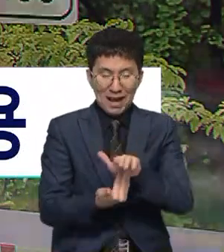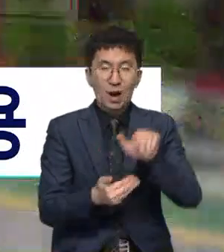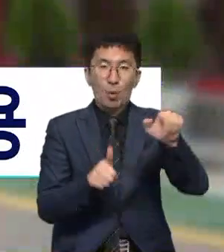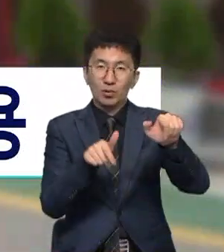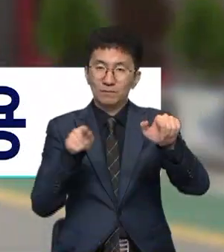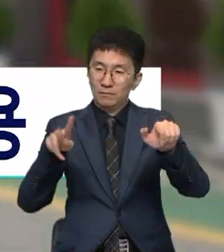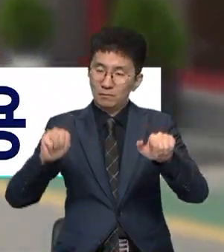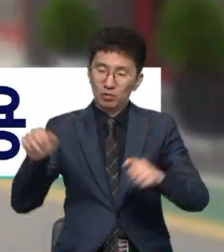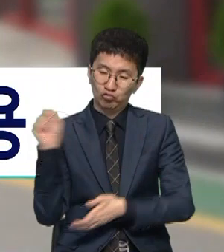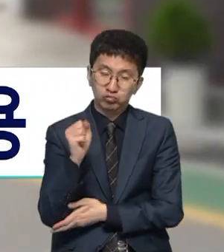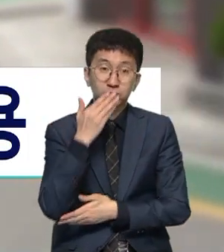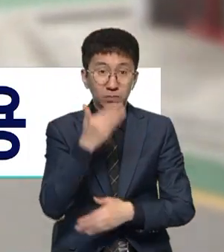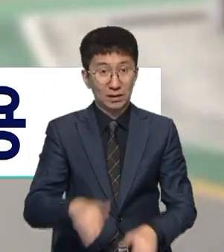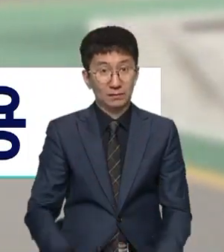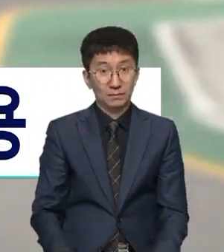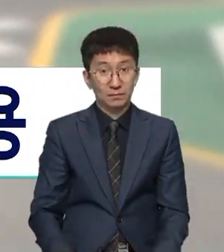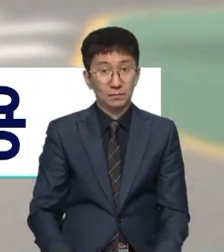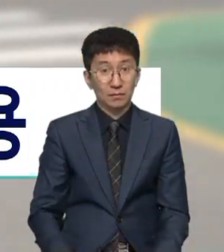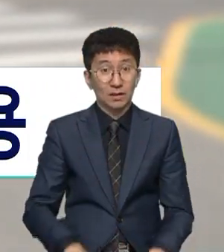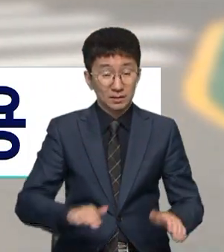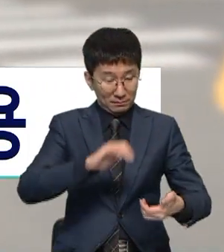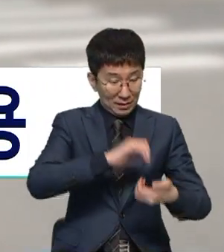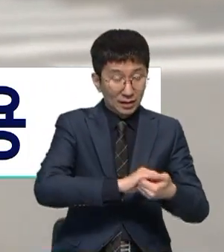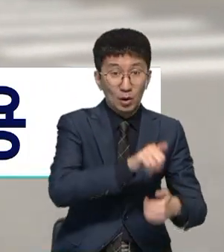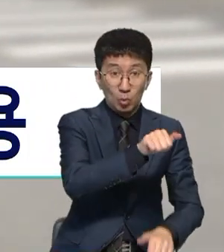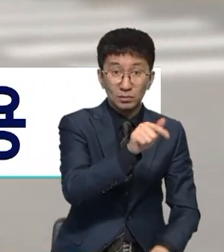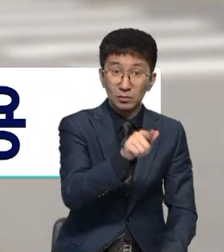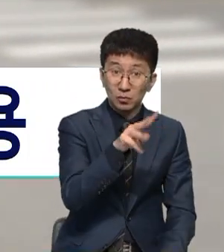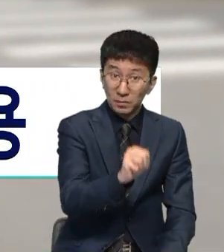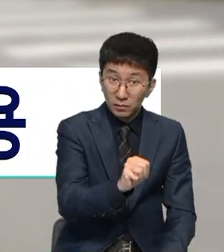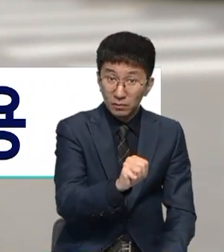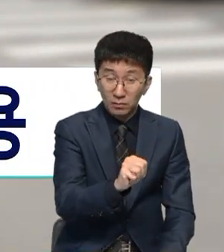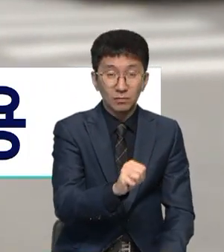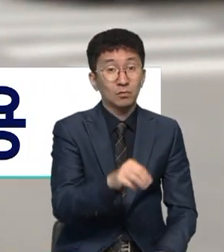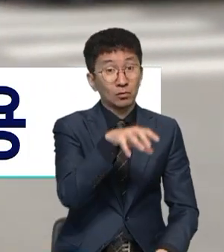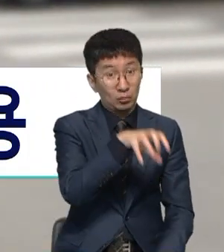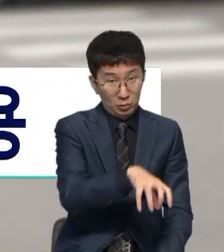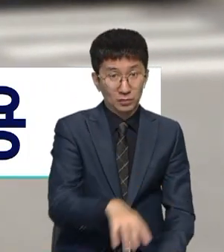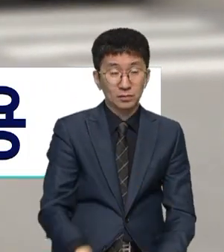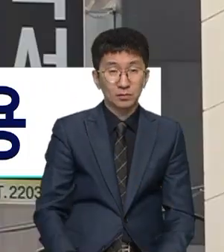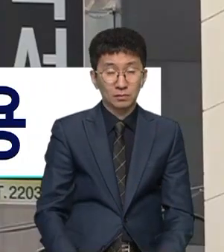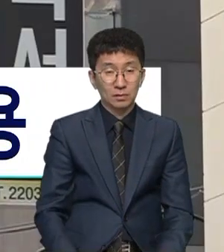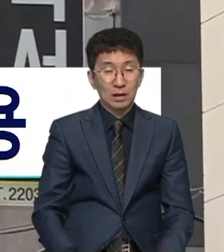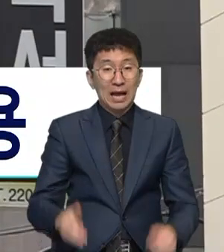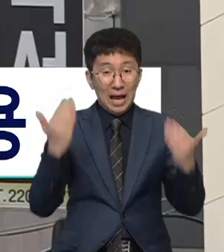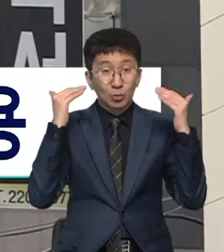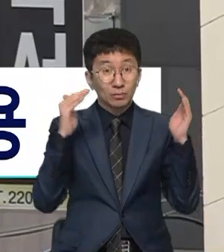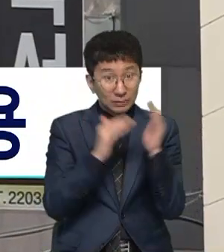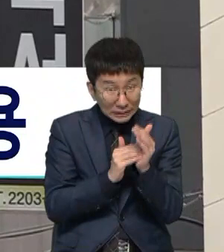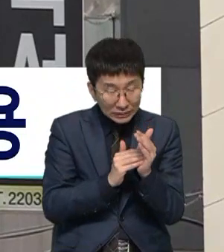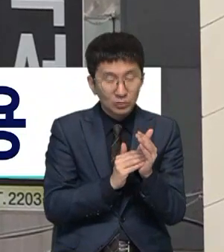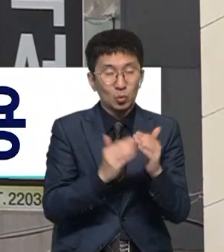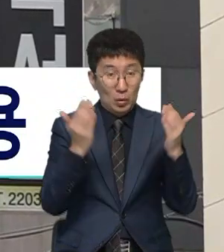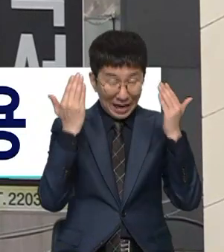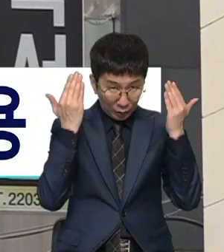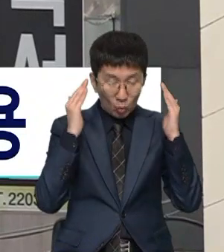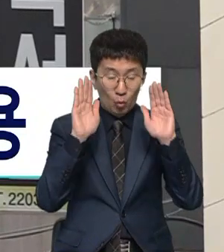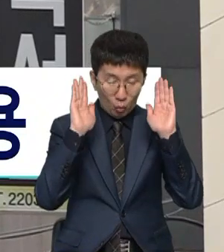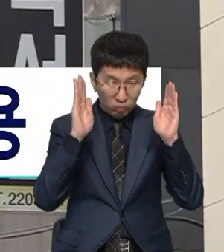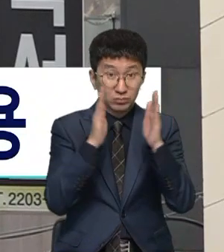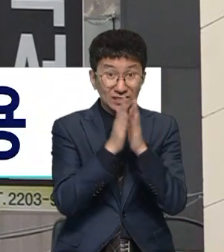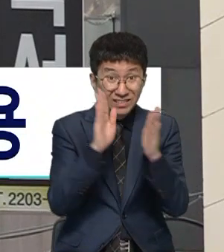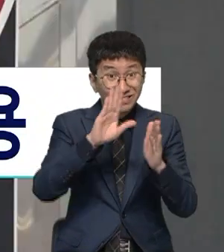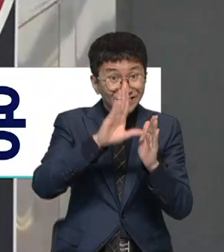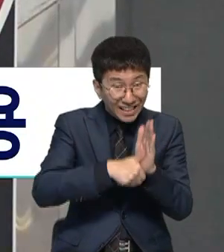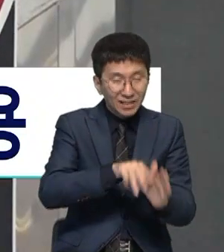수 있게 됩니다. 반대로 현재 제한 속도가 시속 50km인 스쿨존에서는 등하교 시간대에 시속 30km로